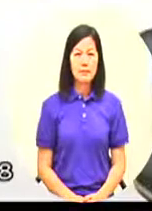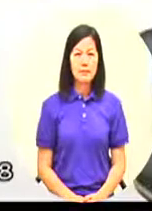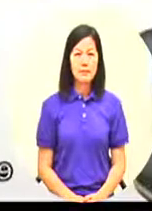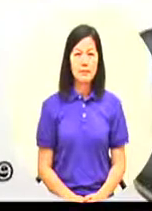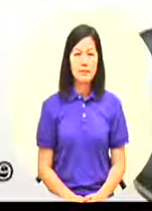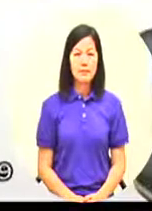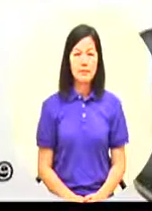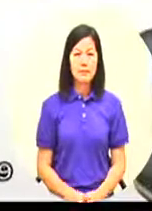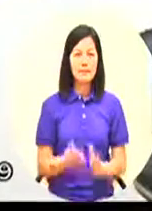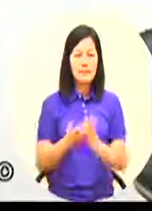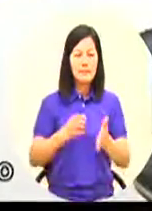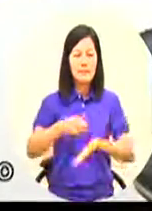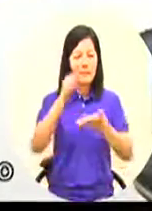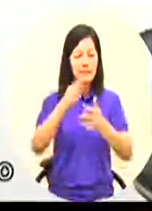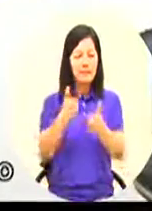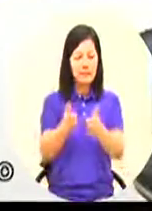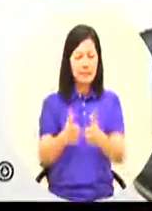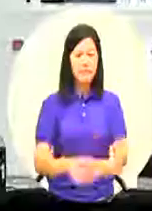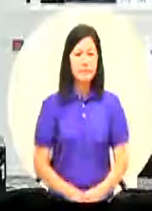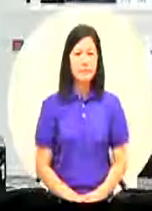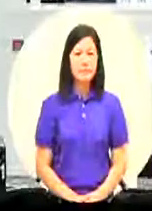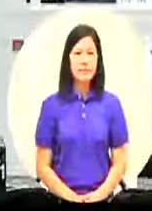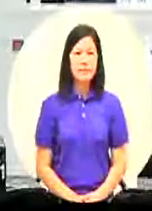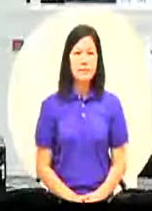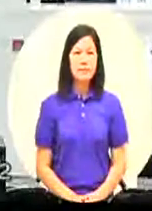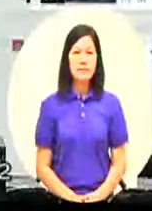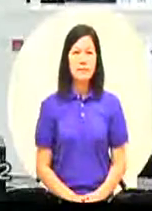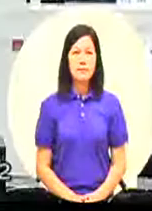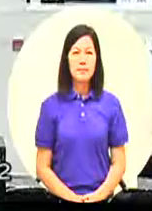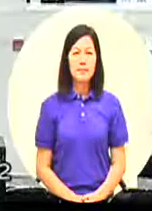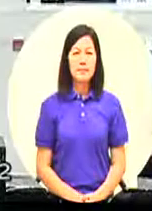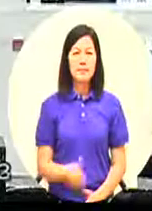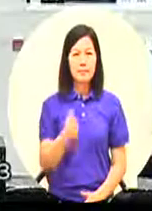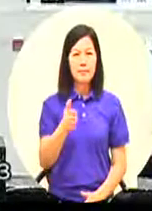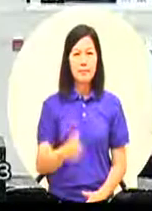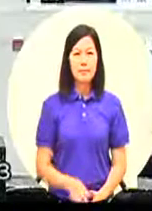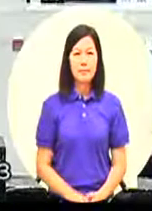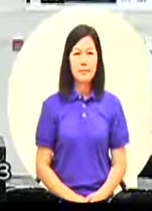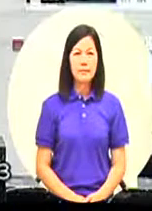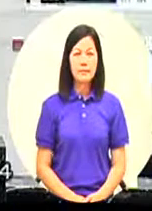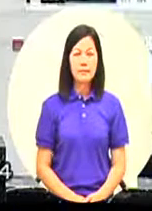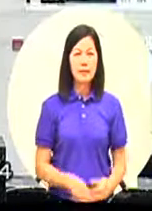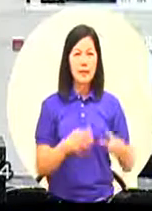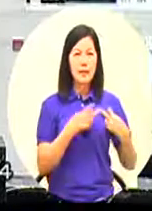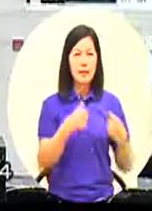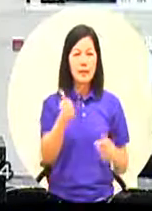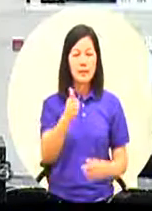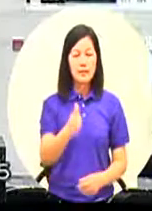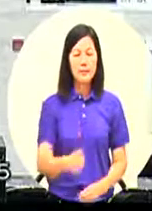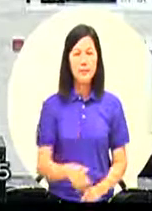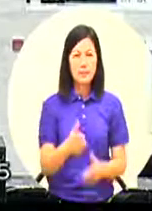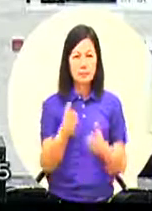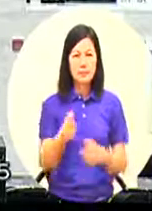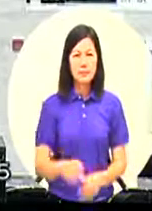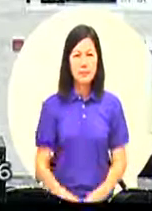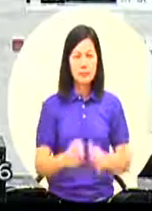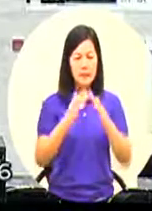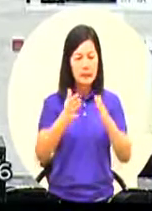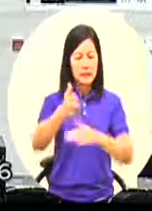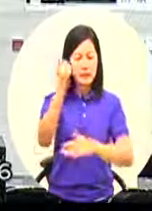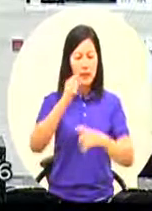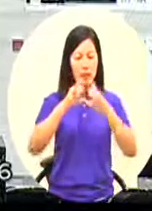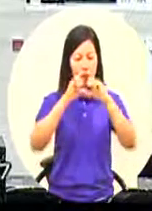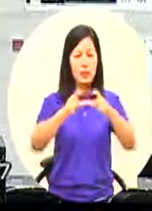以上哈、哦，谢谢议长。 好，谢谢蔡金燕议员。市长想要回